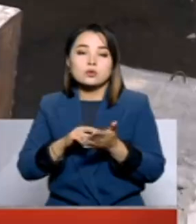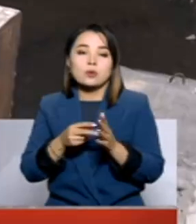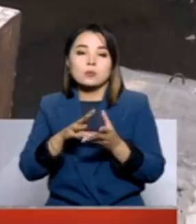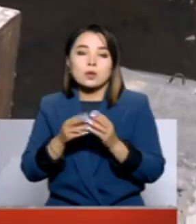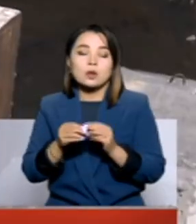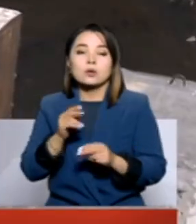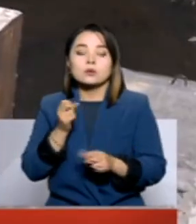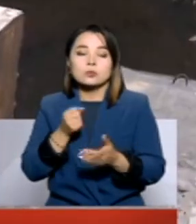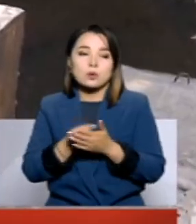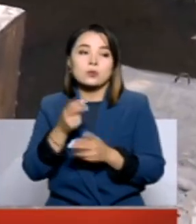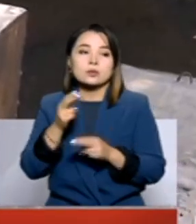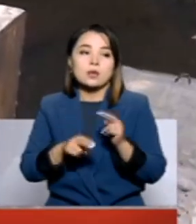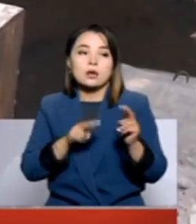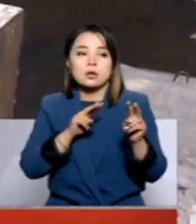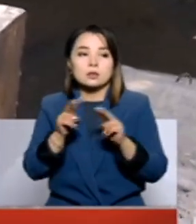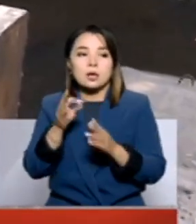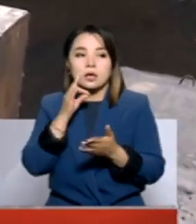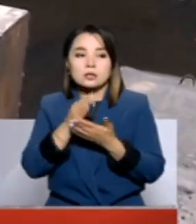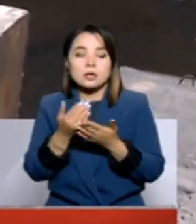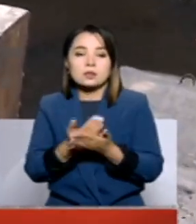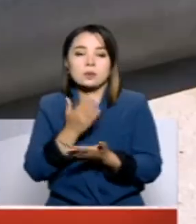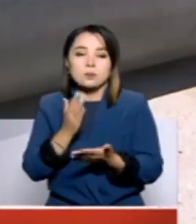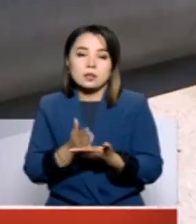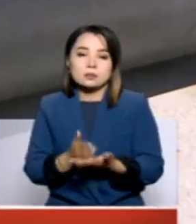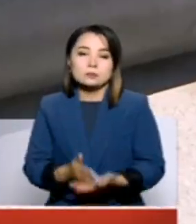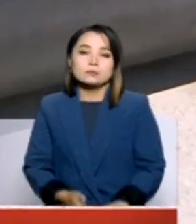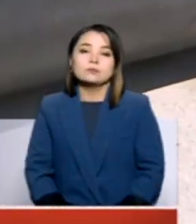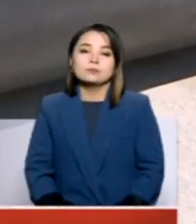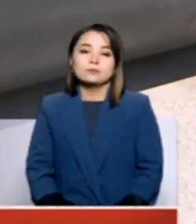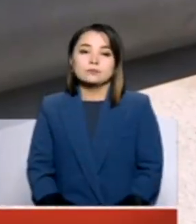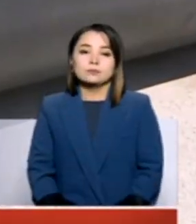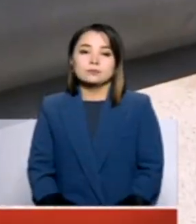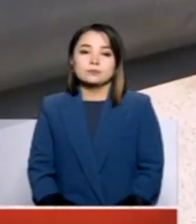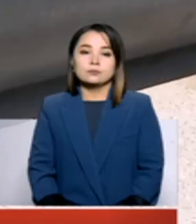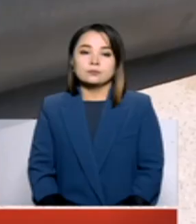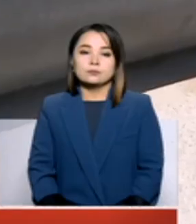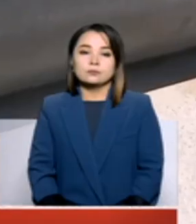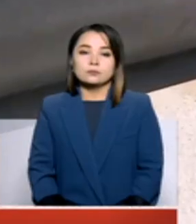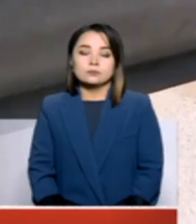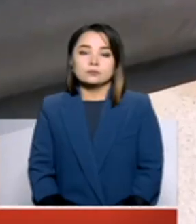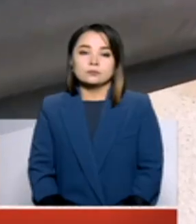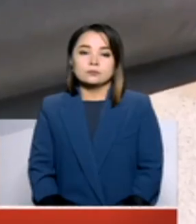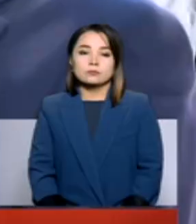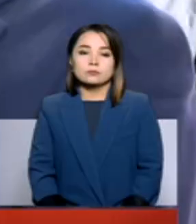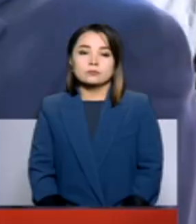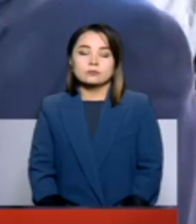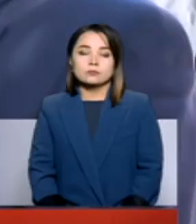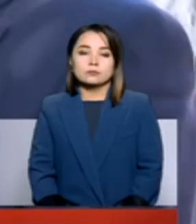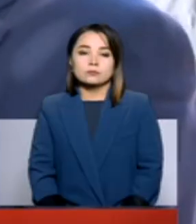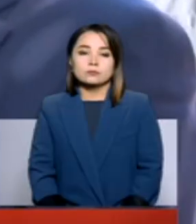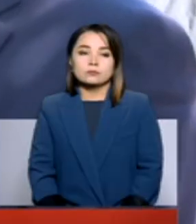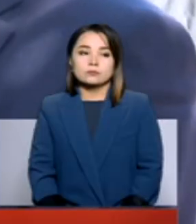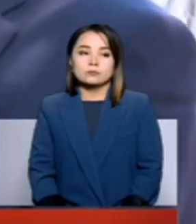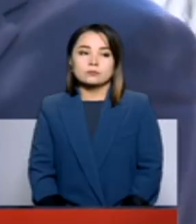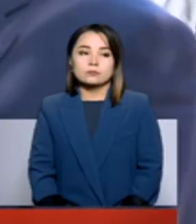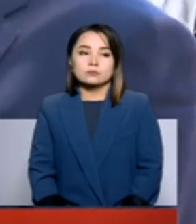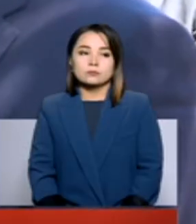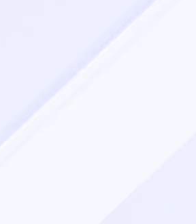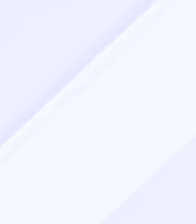құрылысын соңына дейін бақылауда ұстайтынын жеткізді. Айгөз Оралбайқызы, Зүлбай Нұрбай, Қазақстан ұлттық арнасы, өңірдегі тілшілердің көмегімен.